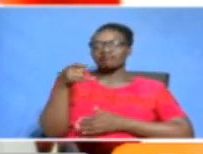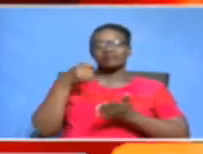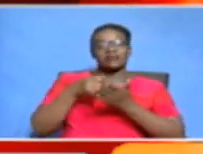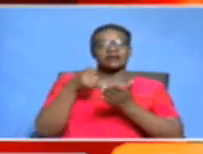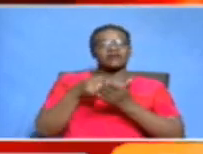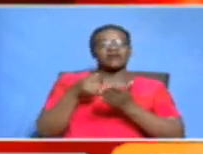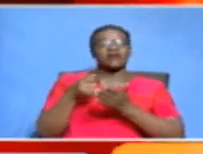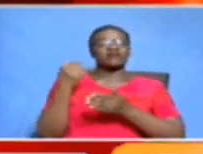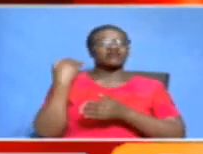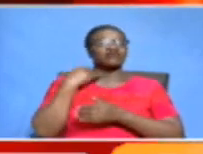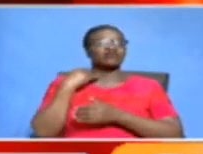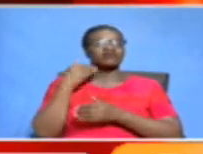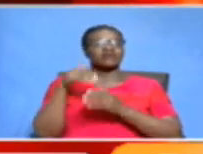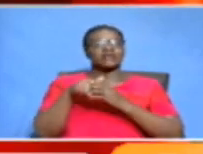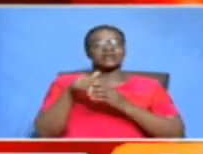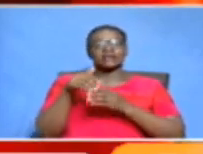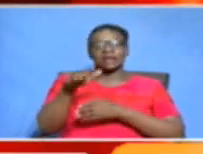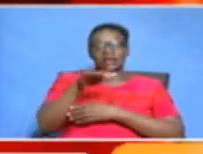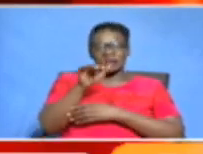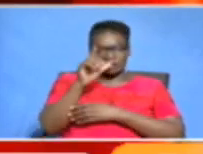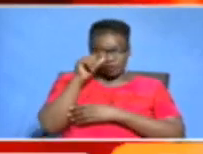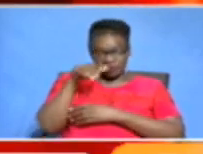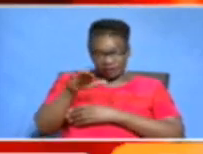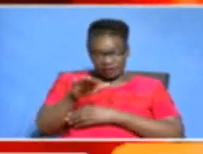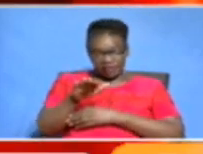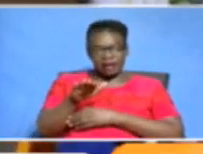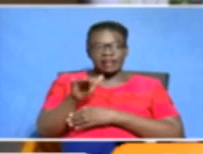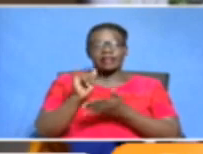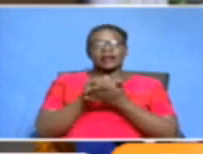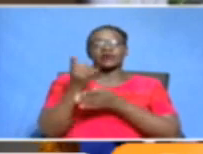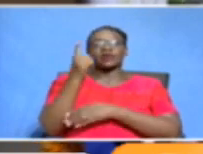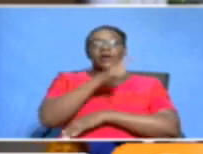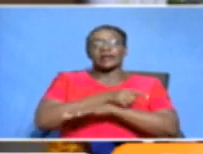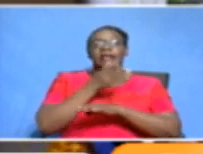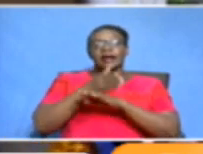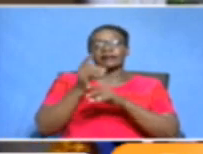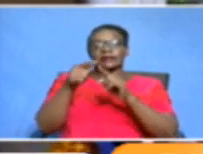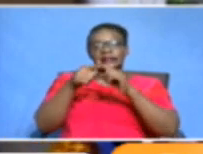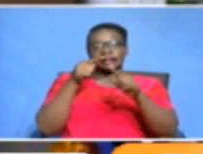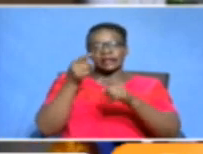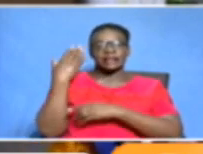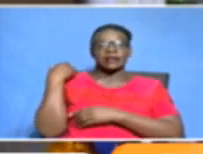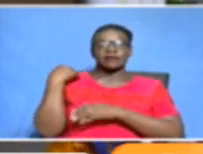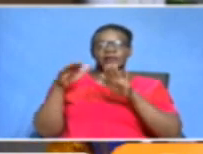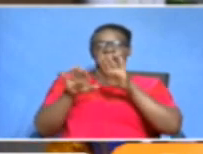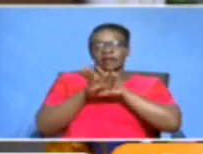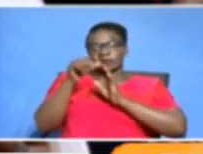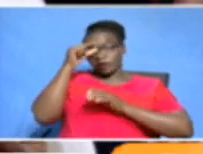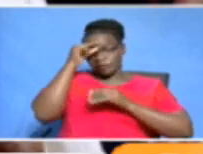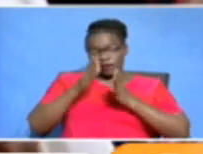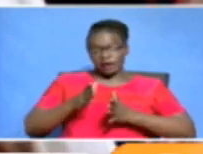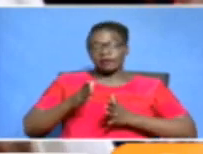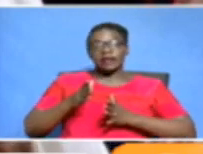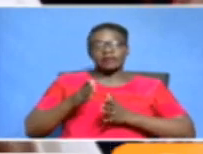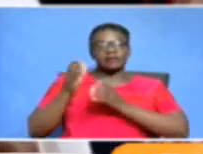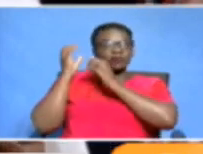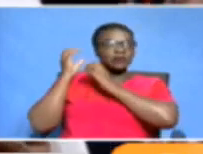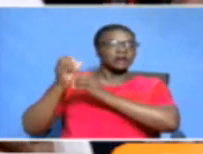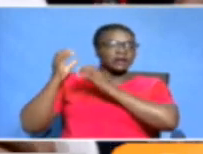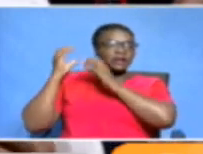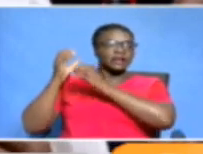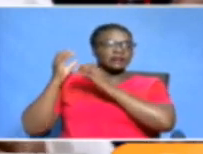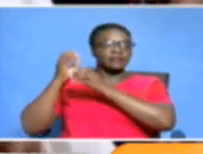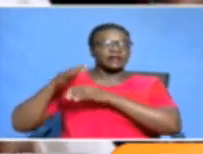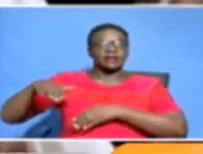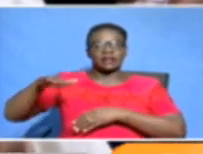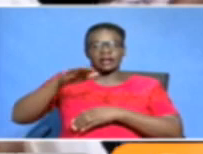maeneo bunge ya Kisauni na Nyali. Haya yanajiri siku moja tu baada ya mauaji aliyekuwa naibu gavana wa Kilifi Kenneth Kamto katika